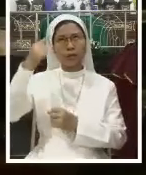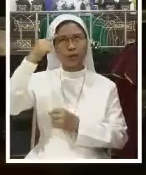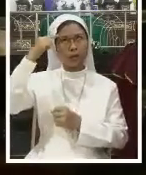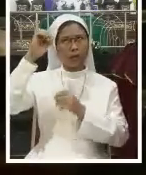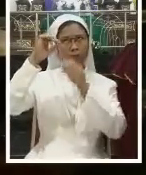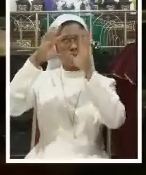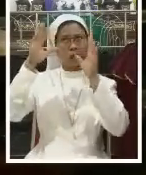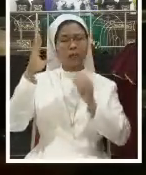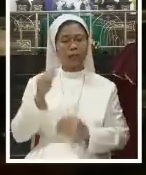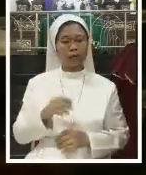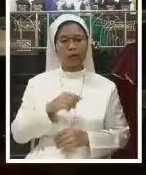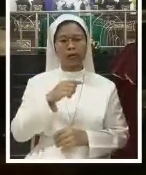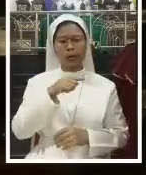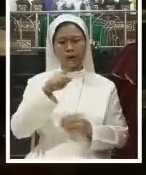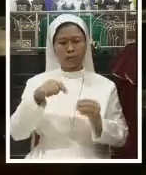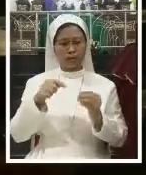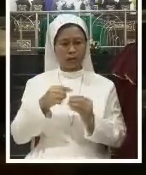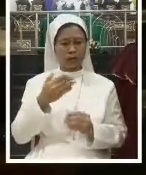huli sa iya.